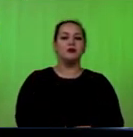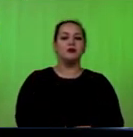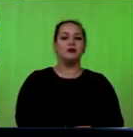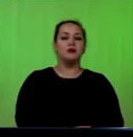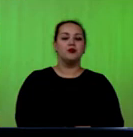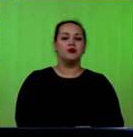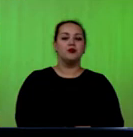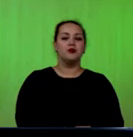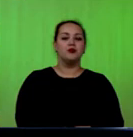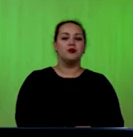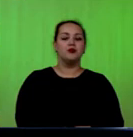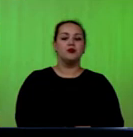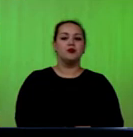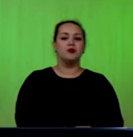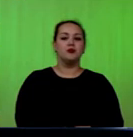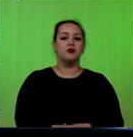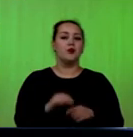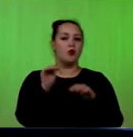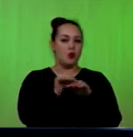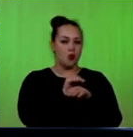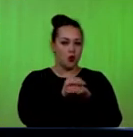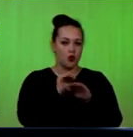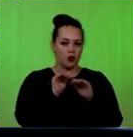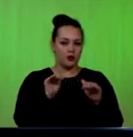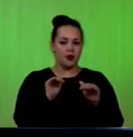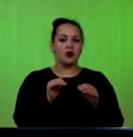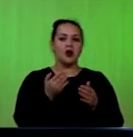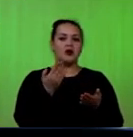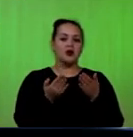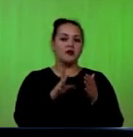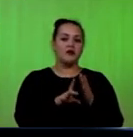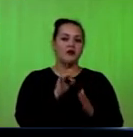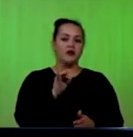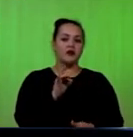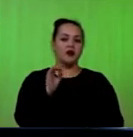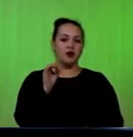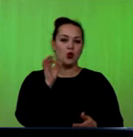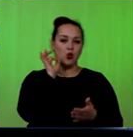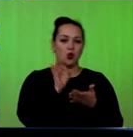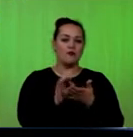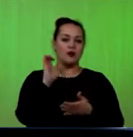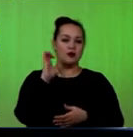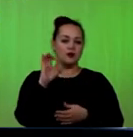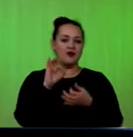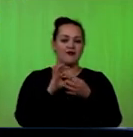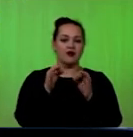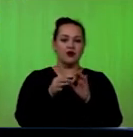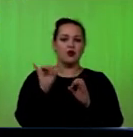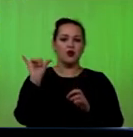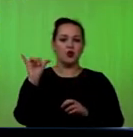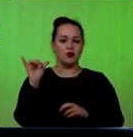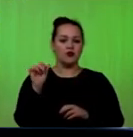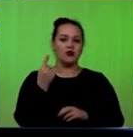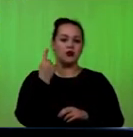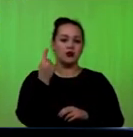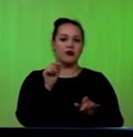молодцы ребятки если вы выбрали вариант цен в данном выражении умножение является первым действием